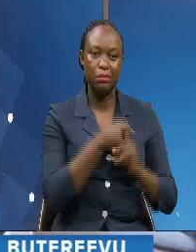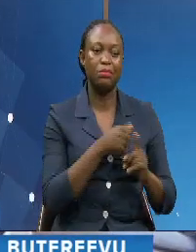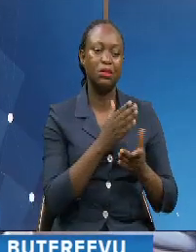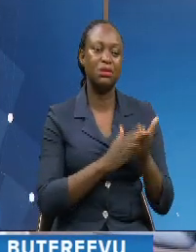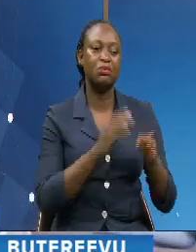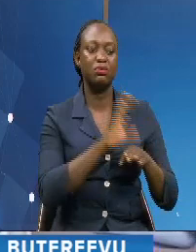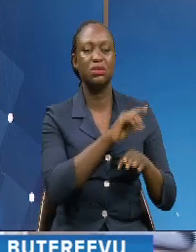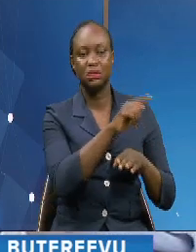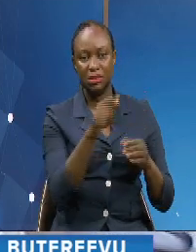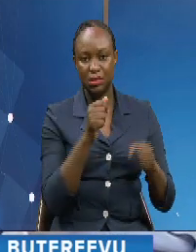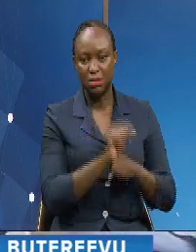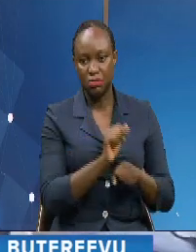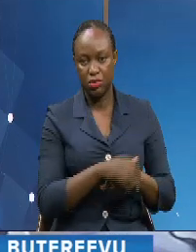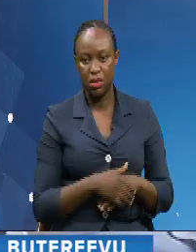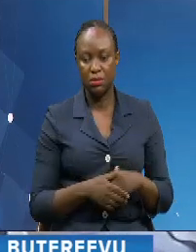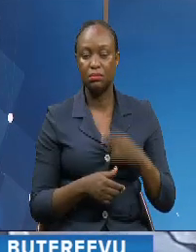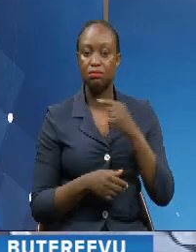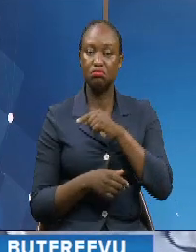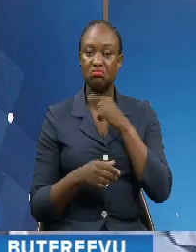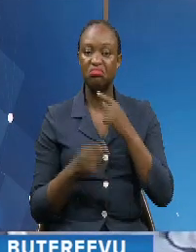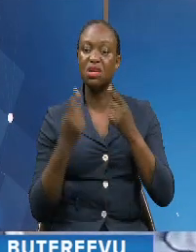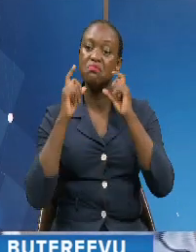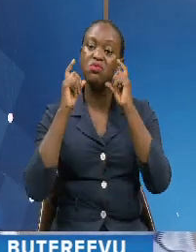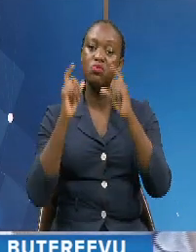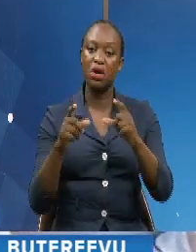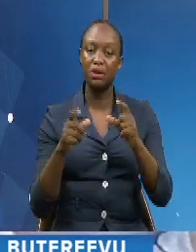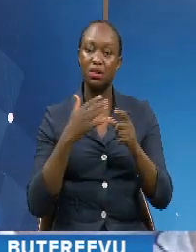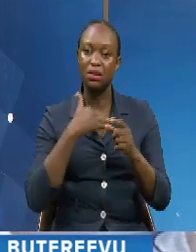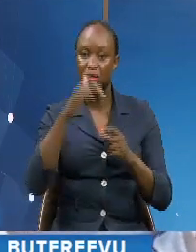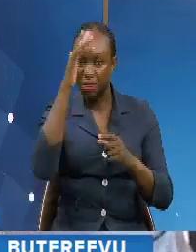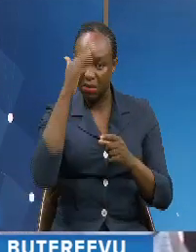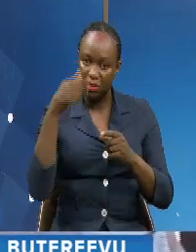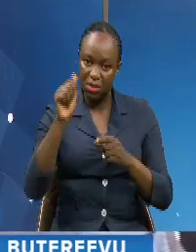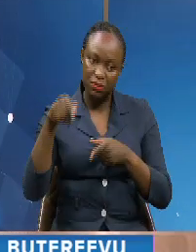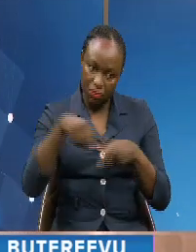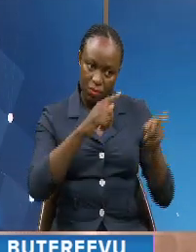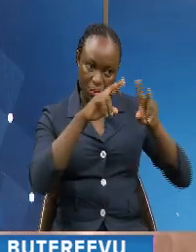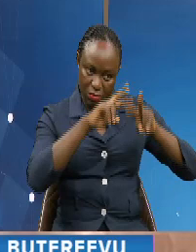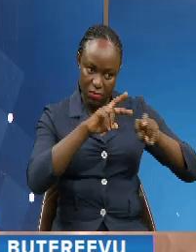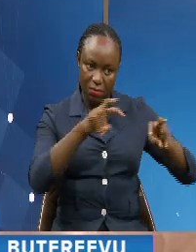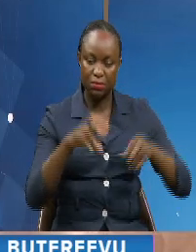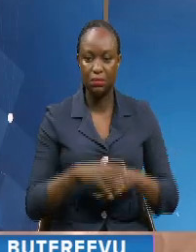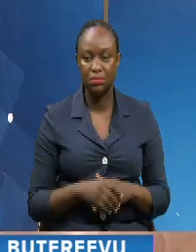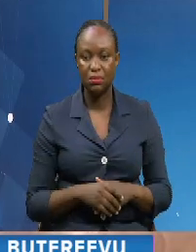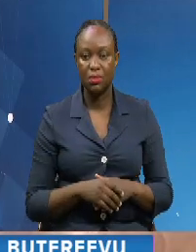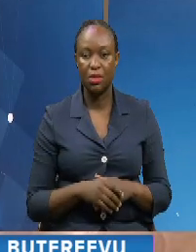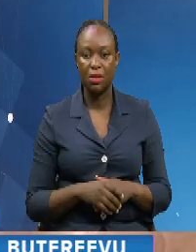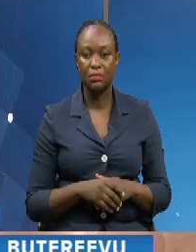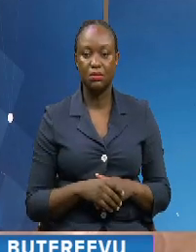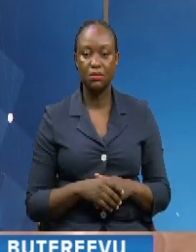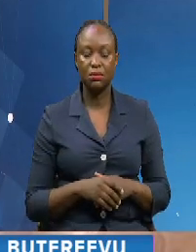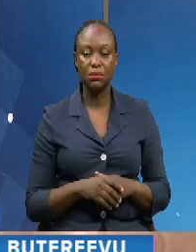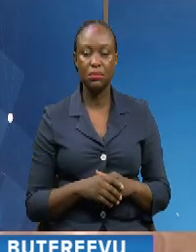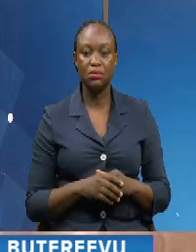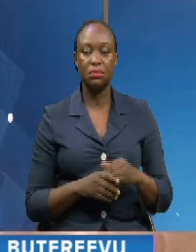Ssenyonga agamba ebigambo bino yabyogera nga kati ayagala poliisi ekole okunoonyereza. Twagala alage